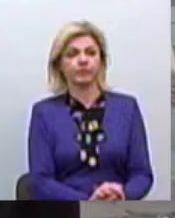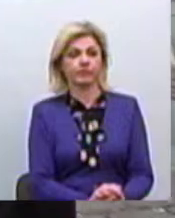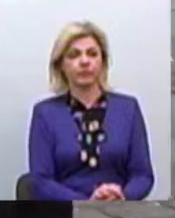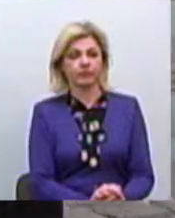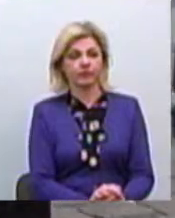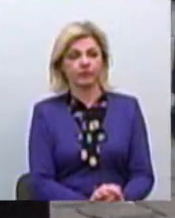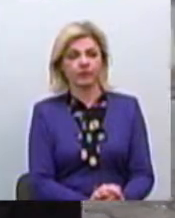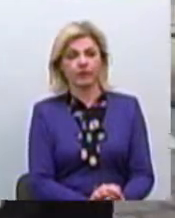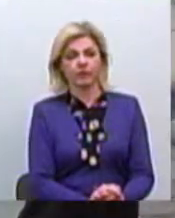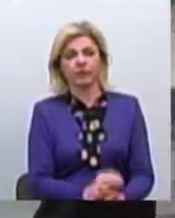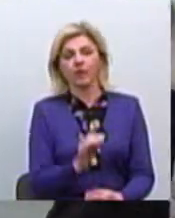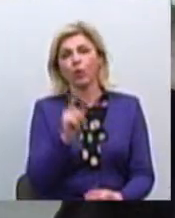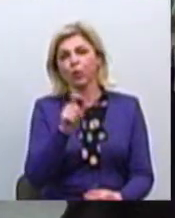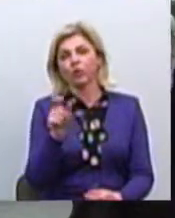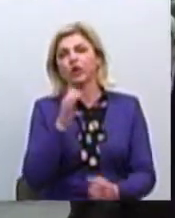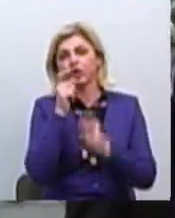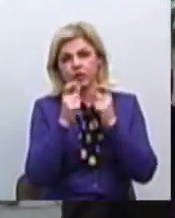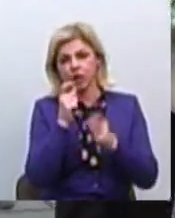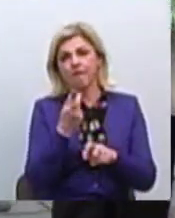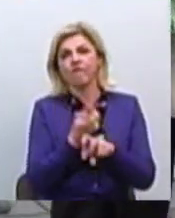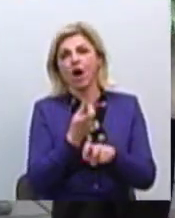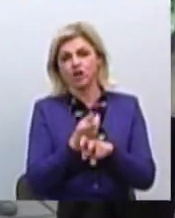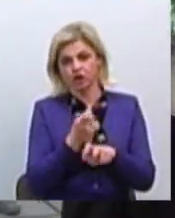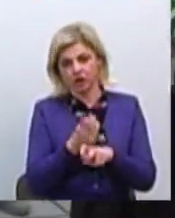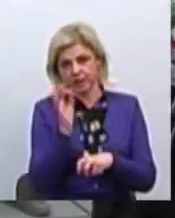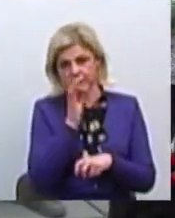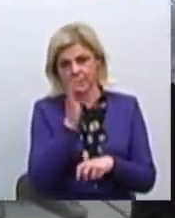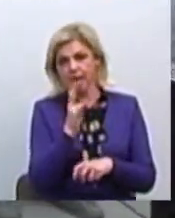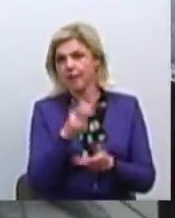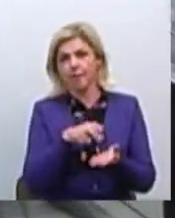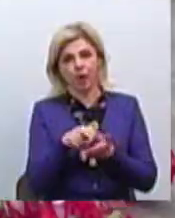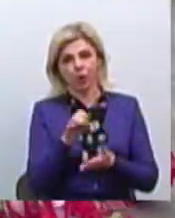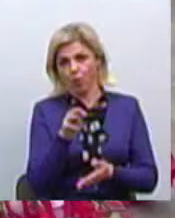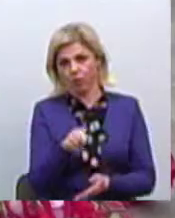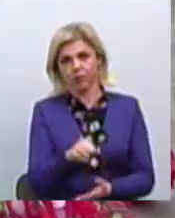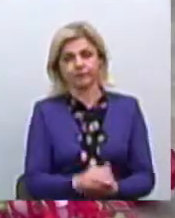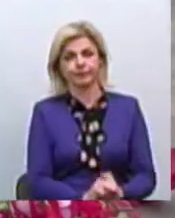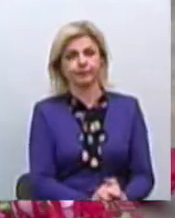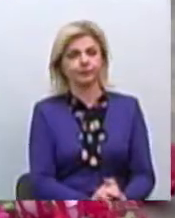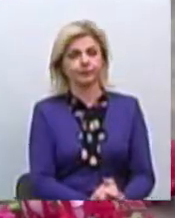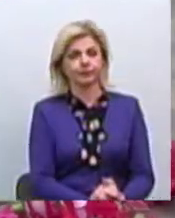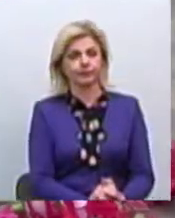не пройде! Фашизм не пройде! Фашизм не пройде!